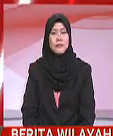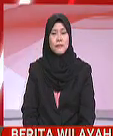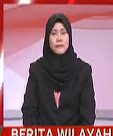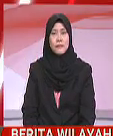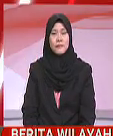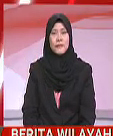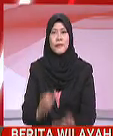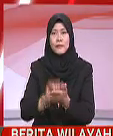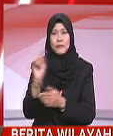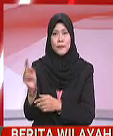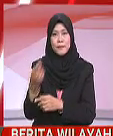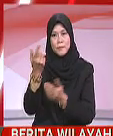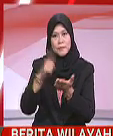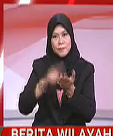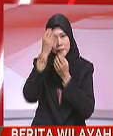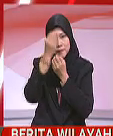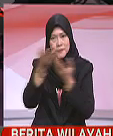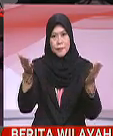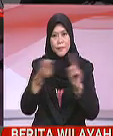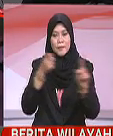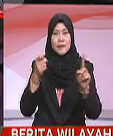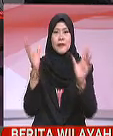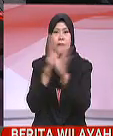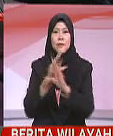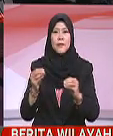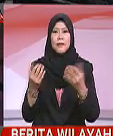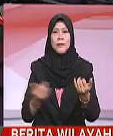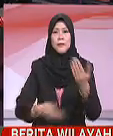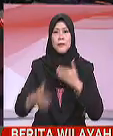Baik, saudara, sekian dahulu perkembangan berita wilayah dari Sarawak. Kita kembali